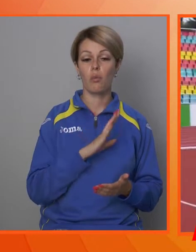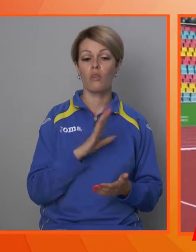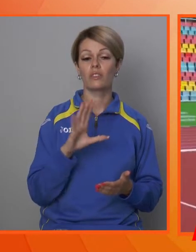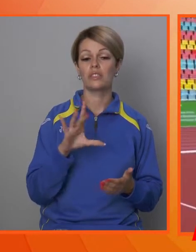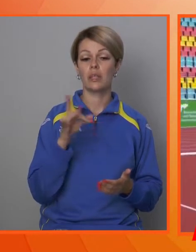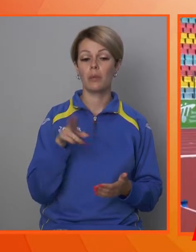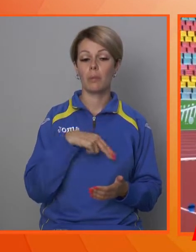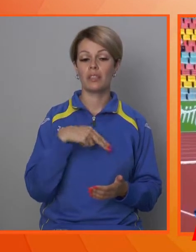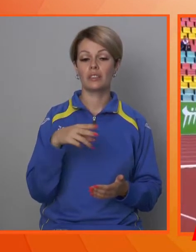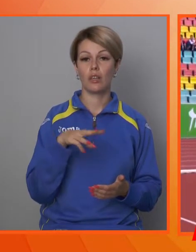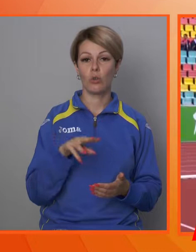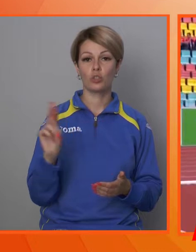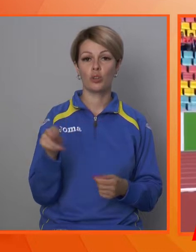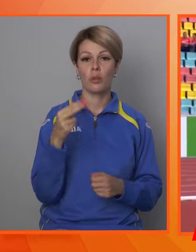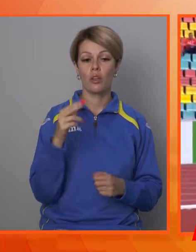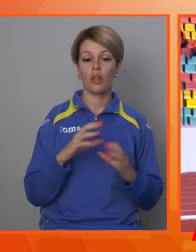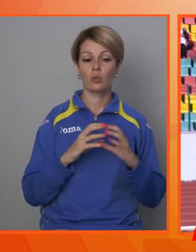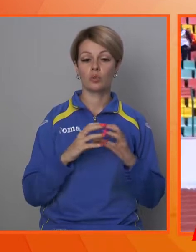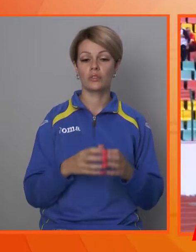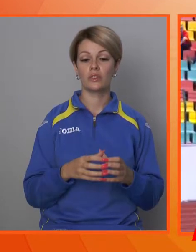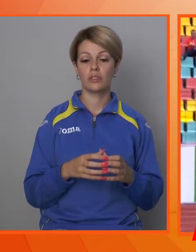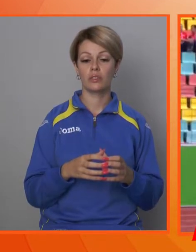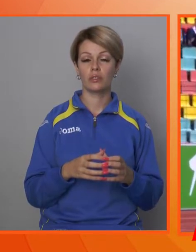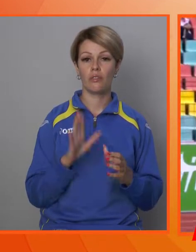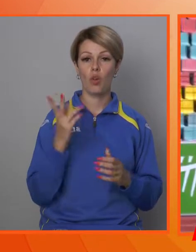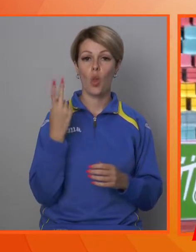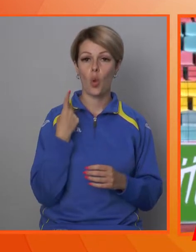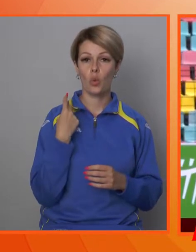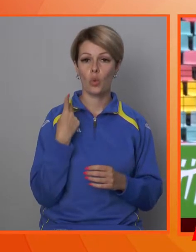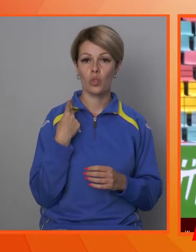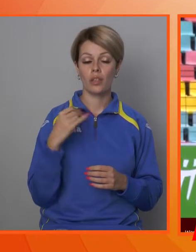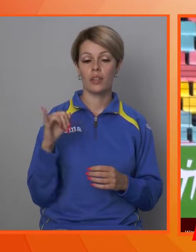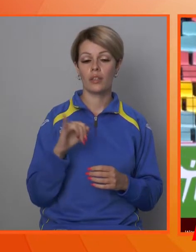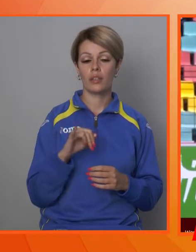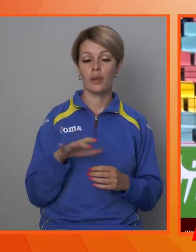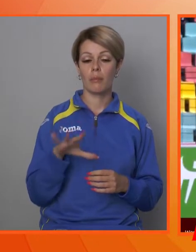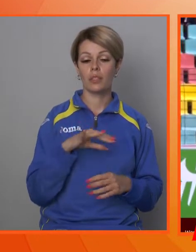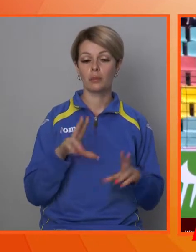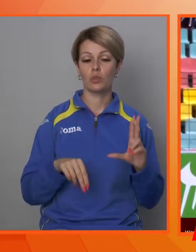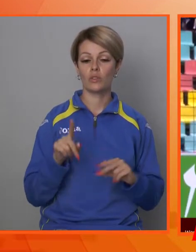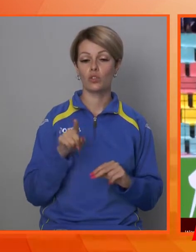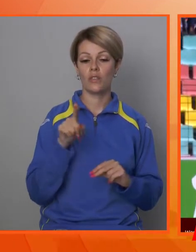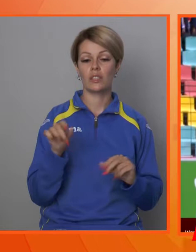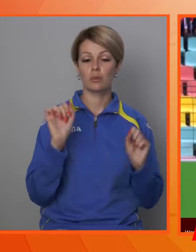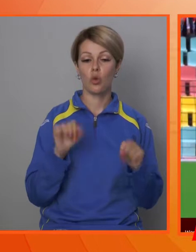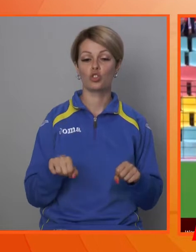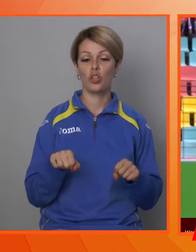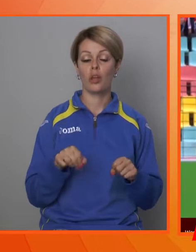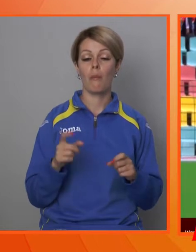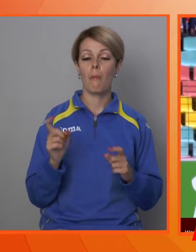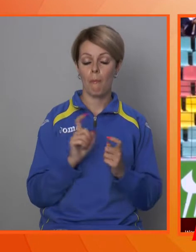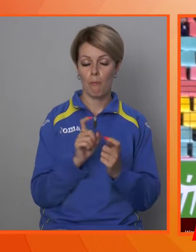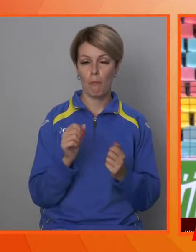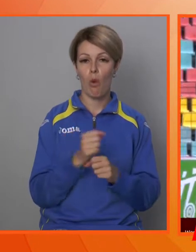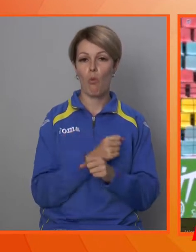був срібним призером чемпіонату світу у Лондоні. Ну і ми сподівалися, що він